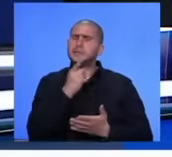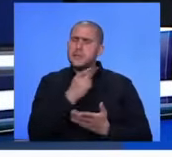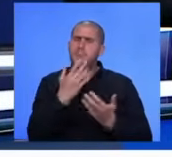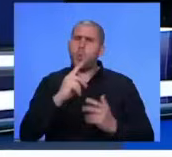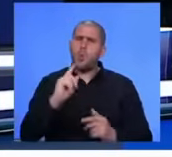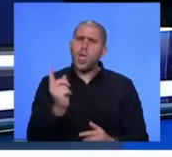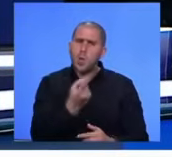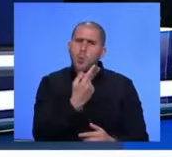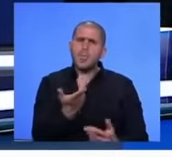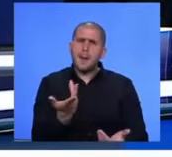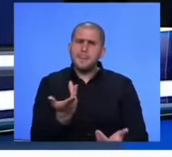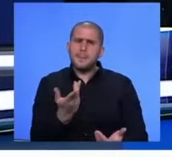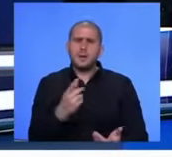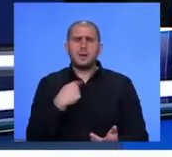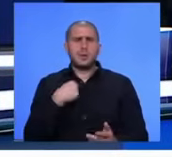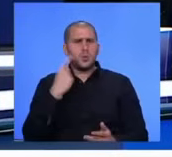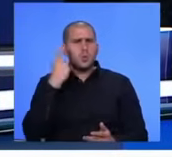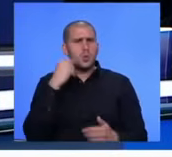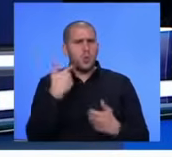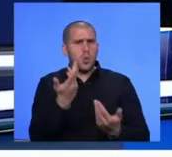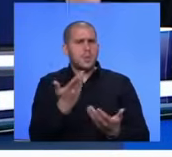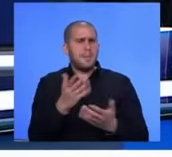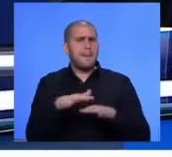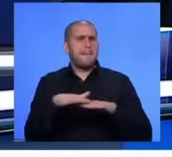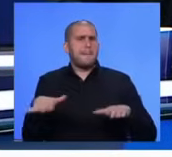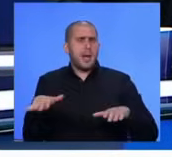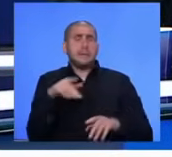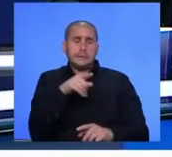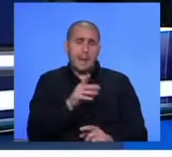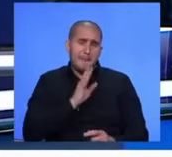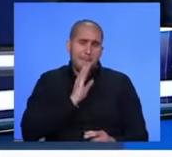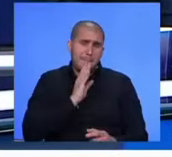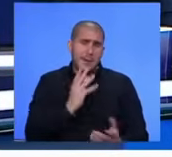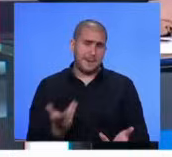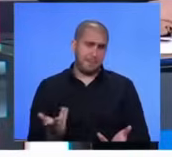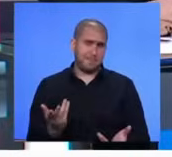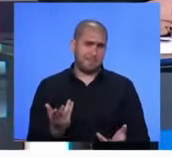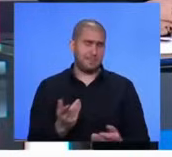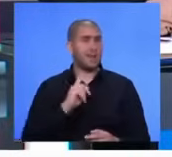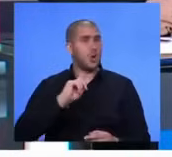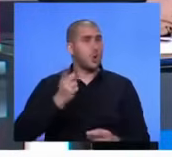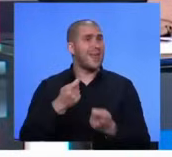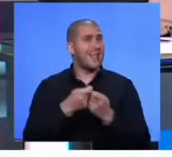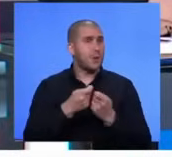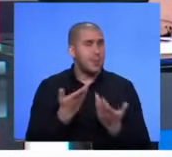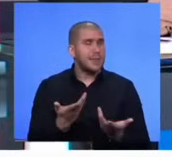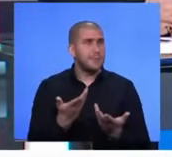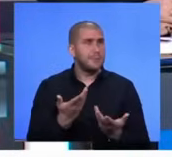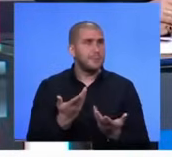מה המגמה, ונותנים להם ממש במה, וזה בדיוק הבעיה המרכזית. לכל הארגונים